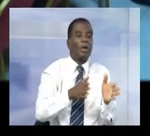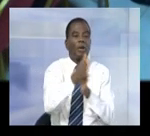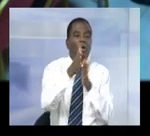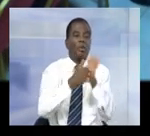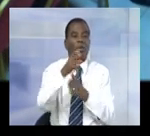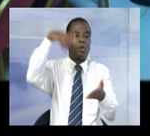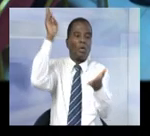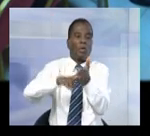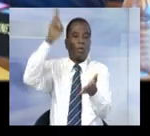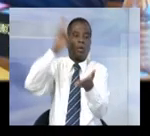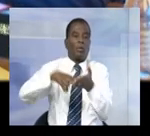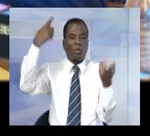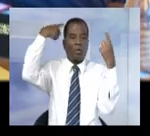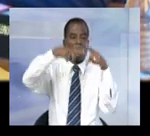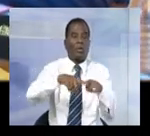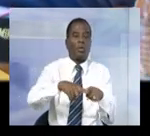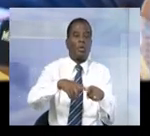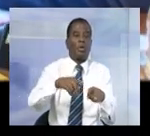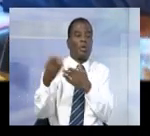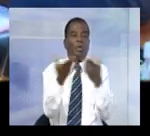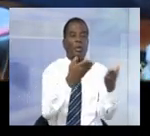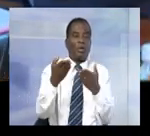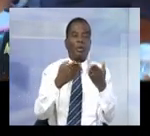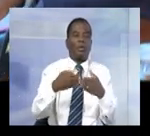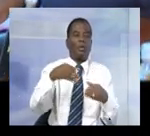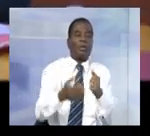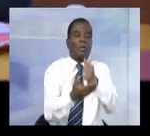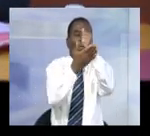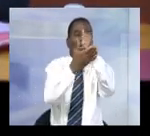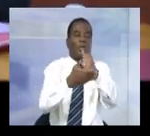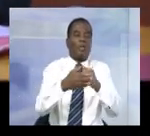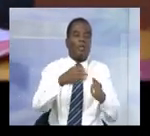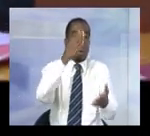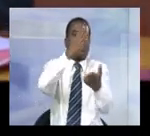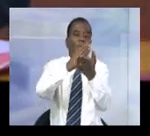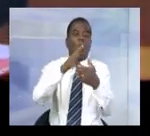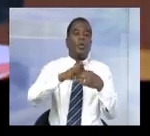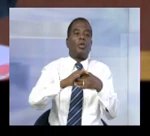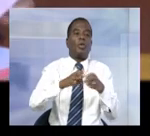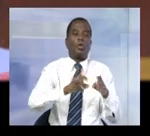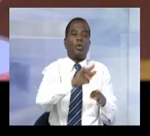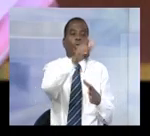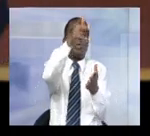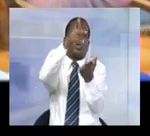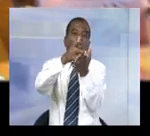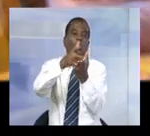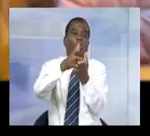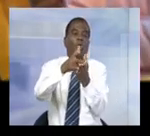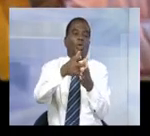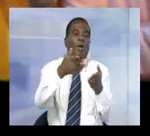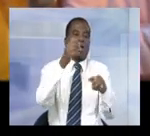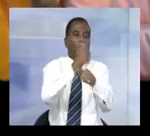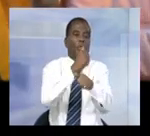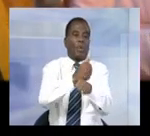cette signature de convention de délégation des services d'assistance en escale de l'aéroport Félix Houphouët-Boigny